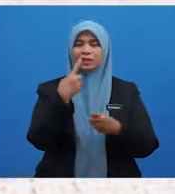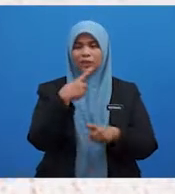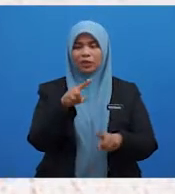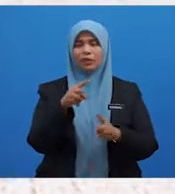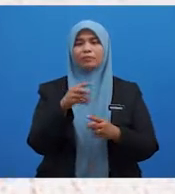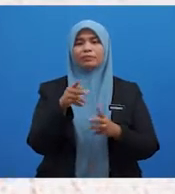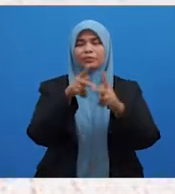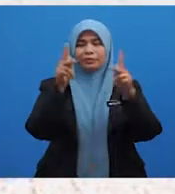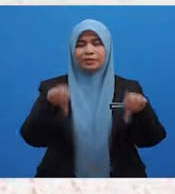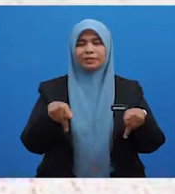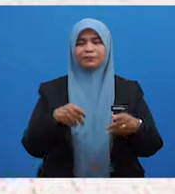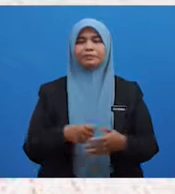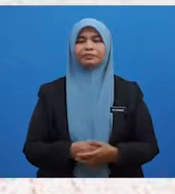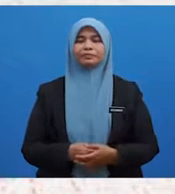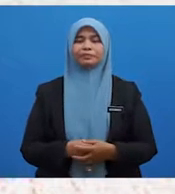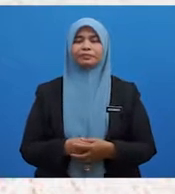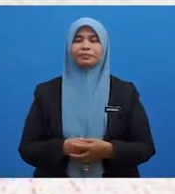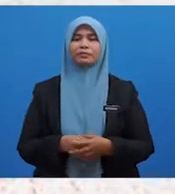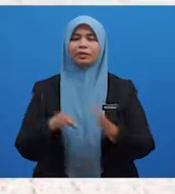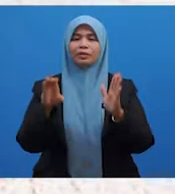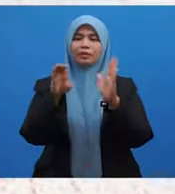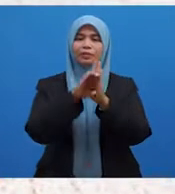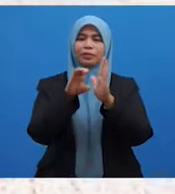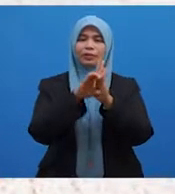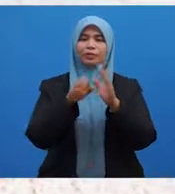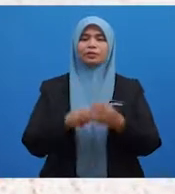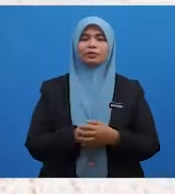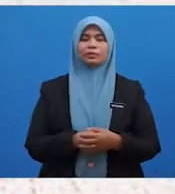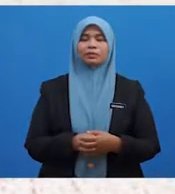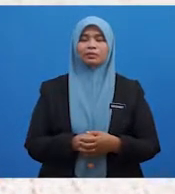menjawab peperiksaan kelab. Contoh,